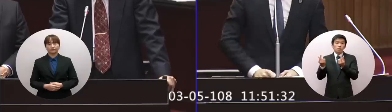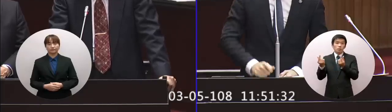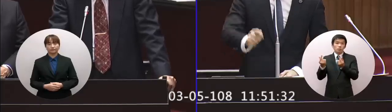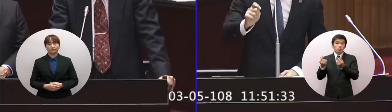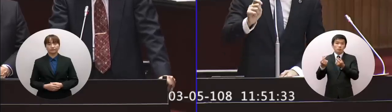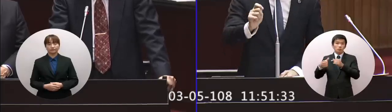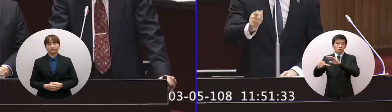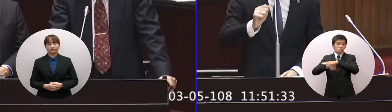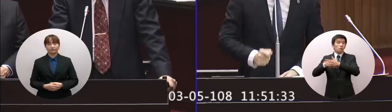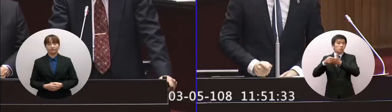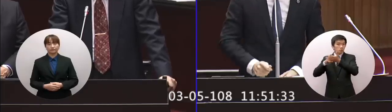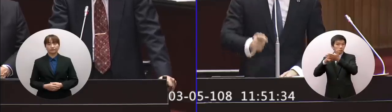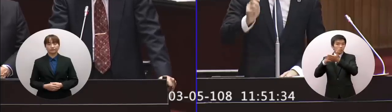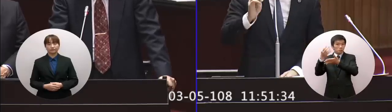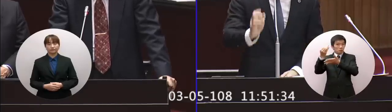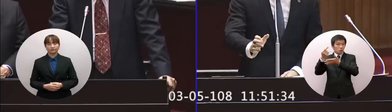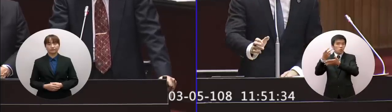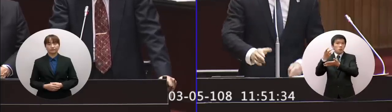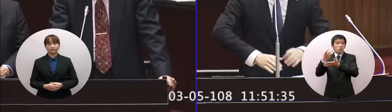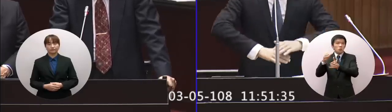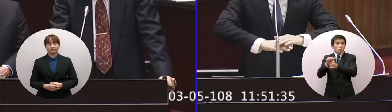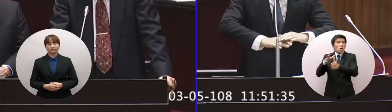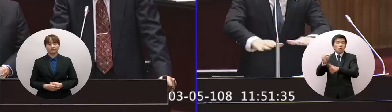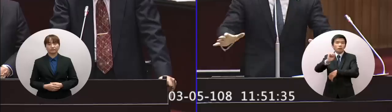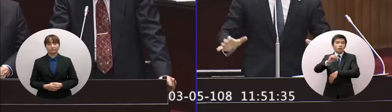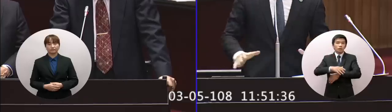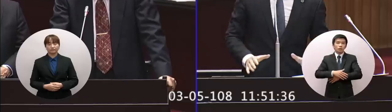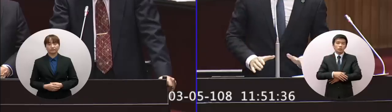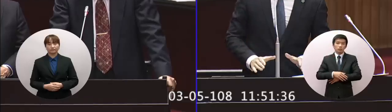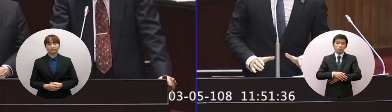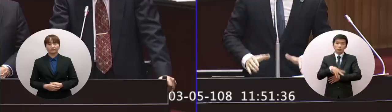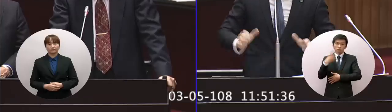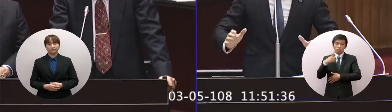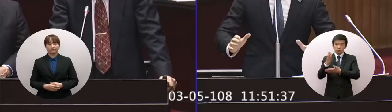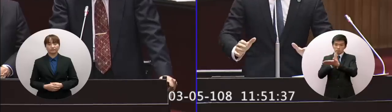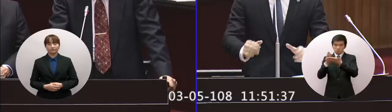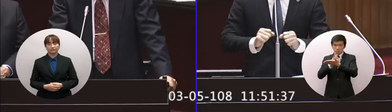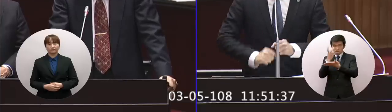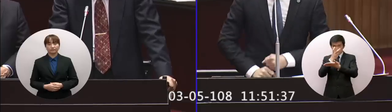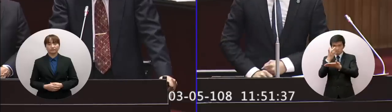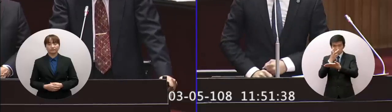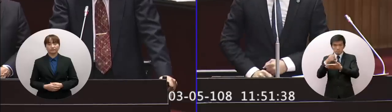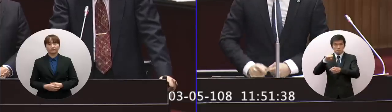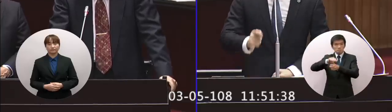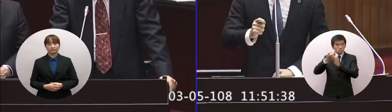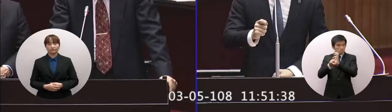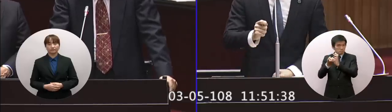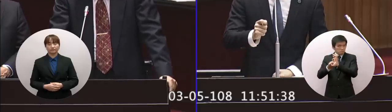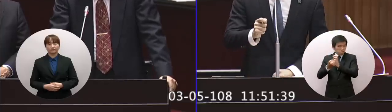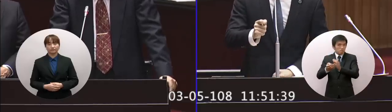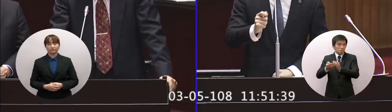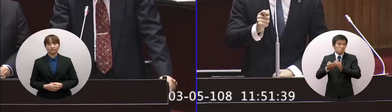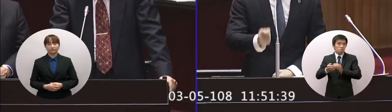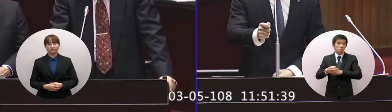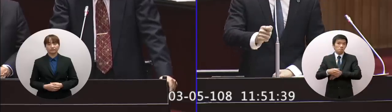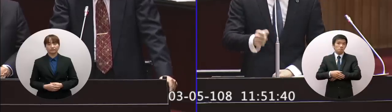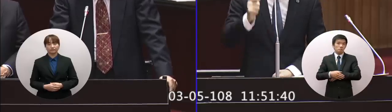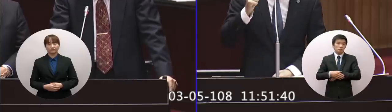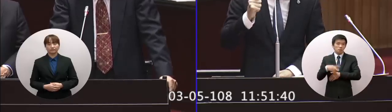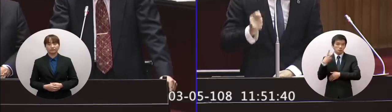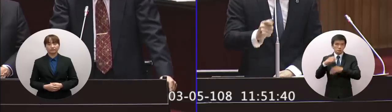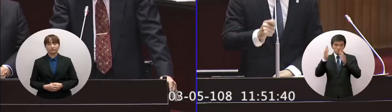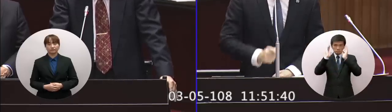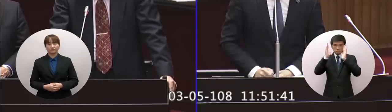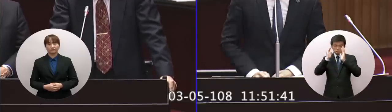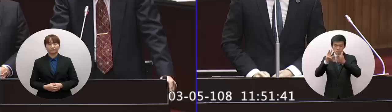该未当遐尼啊宽松，啊，包括讲咱新增的这个内容应该都爱搁较这个搁较谨慎，